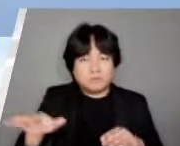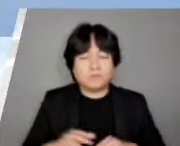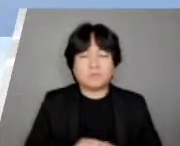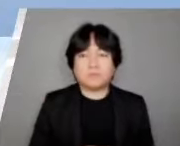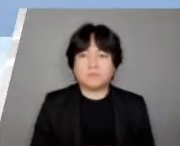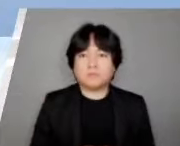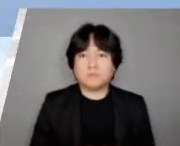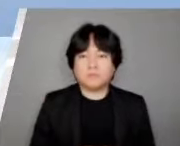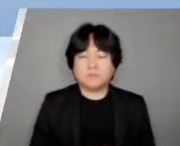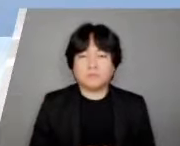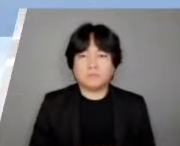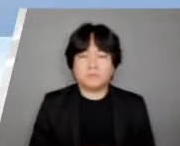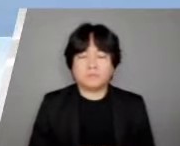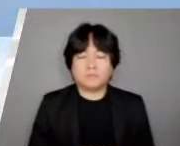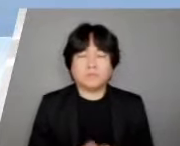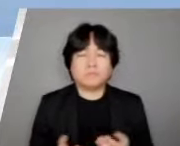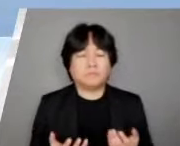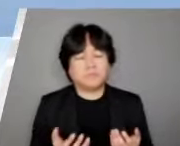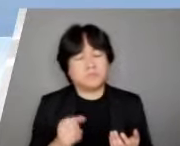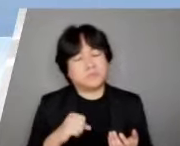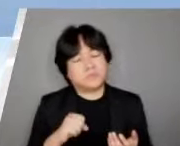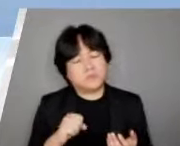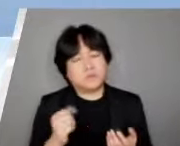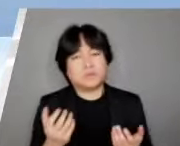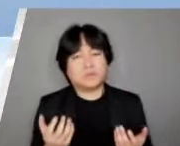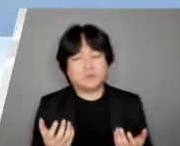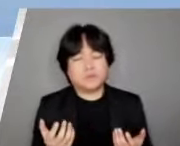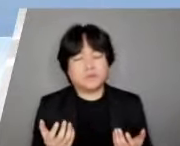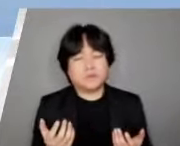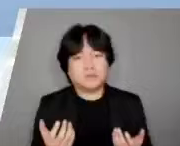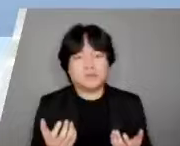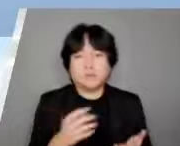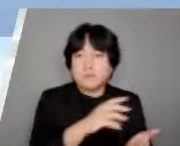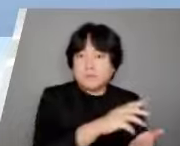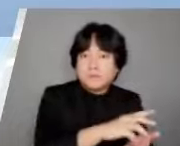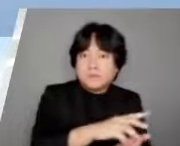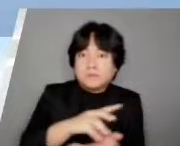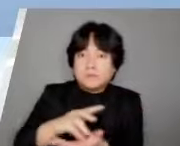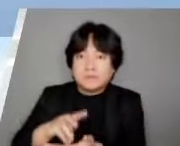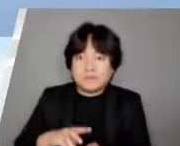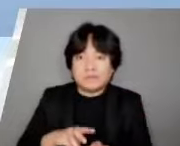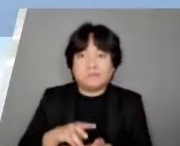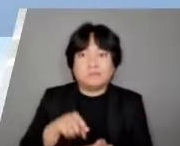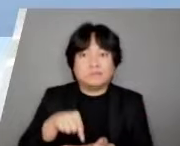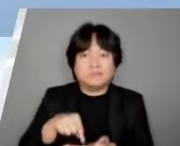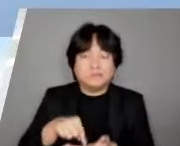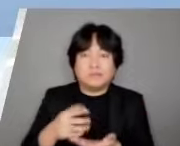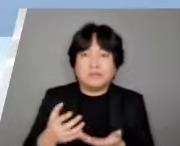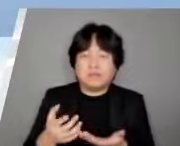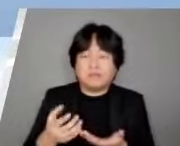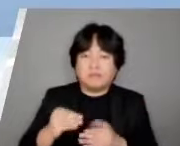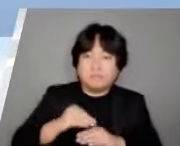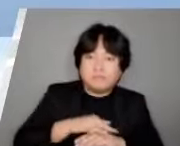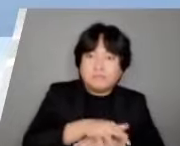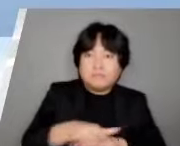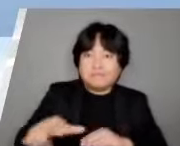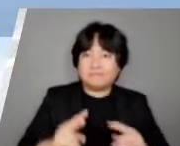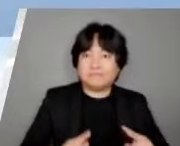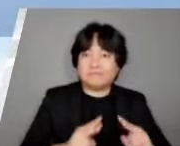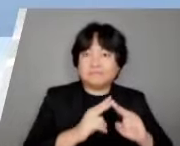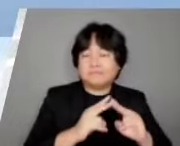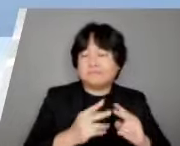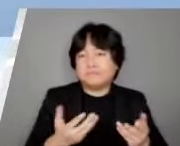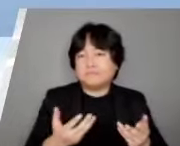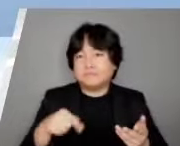Ah yes Ah yung mga areas po na affected Ah so far ay yyung mga areas around Uh